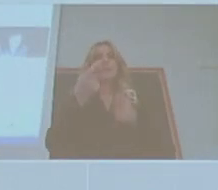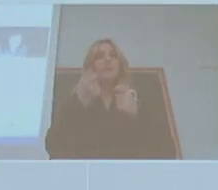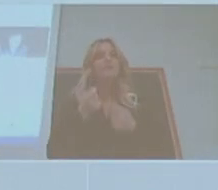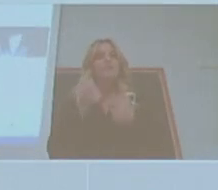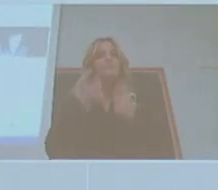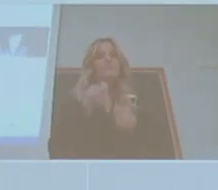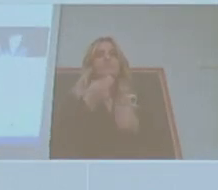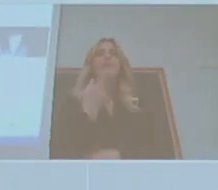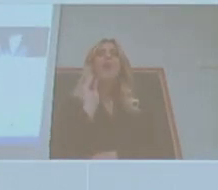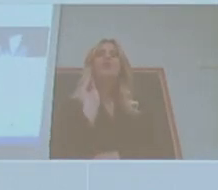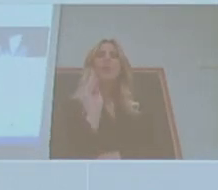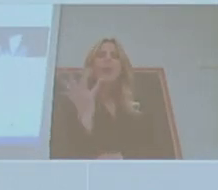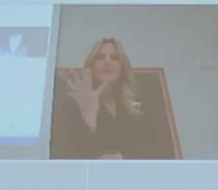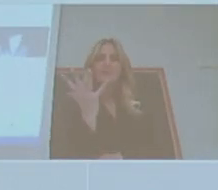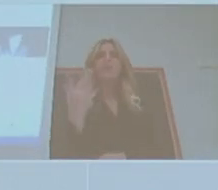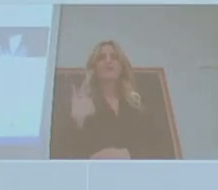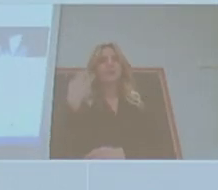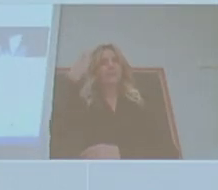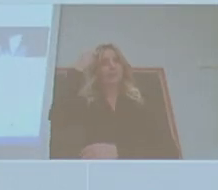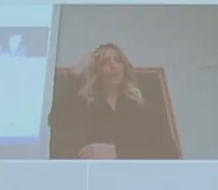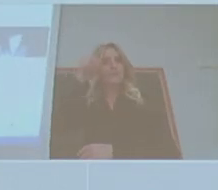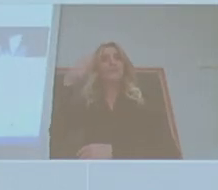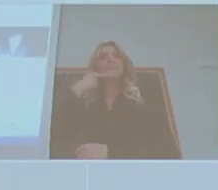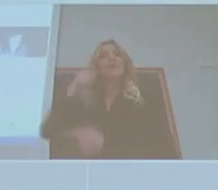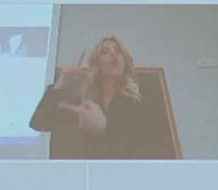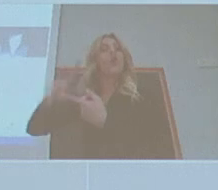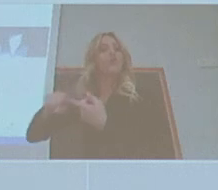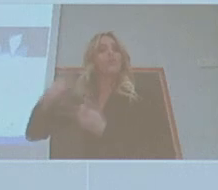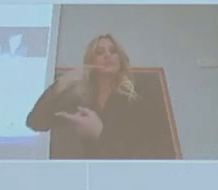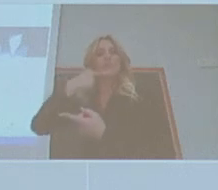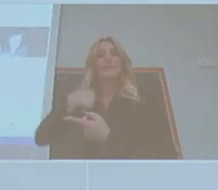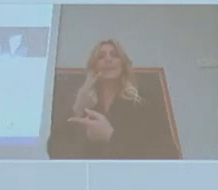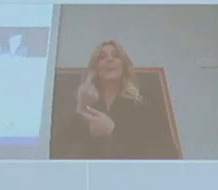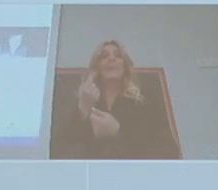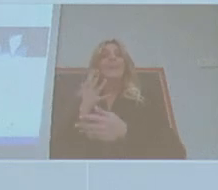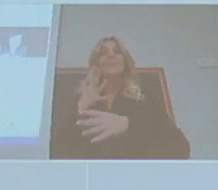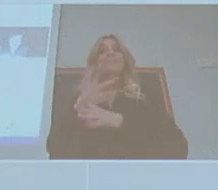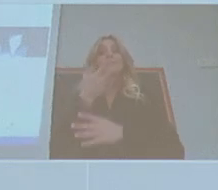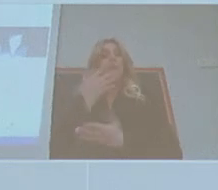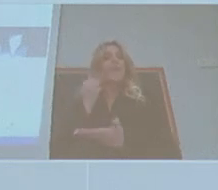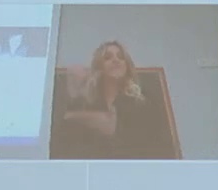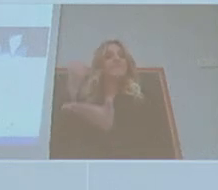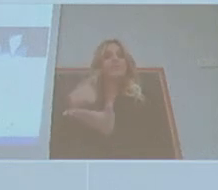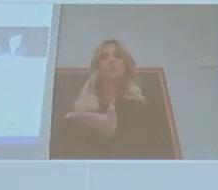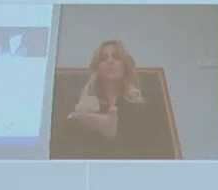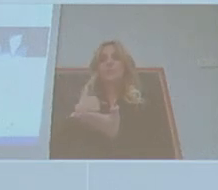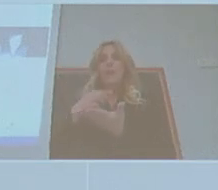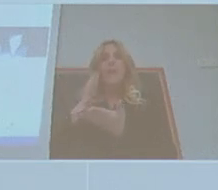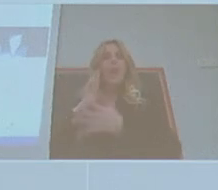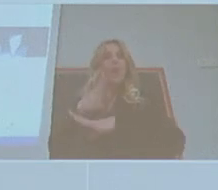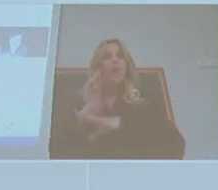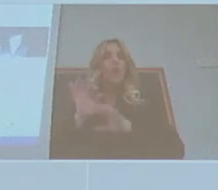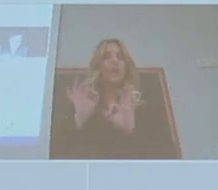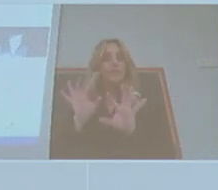domanda. Ricordiamo infatti che i consumatori, gli investitori, intimoriti dalla pandemia,